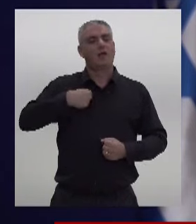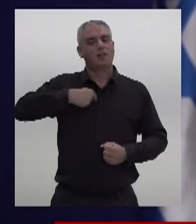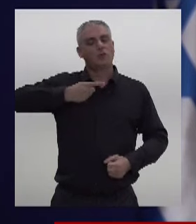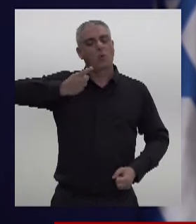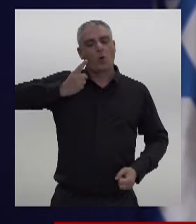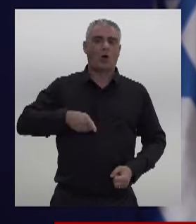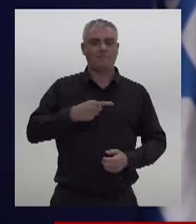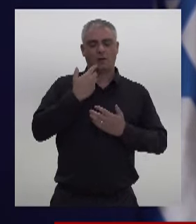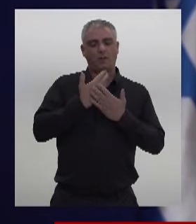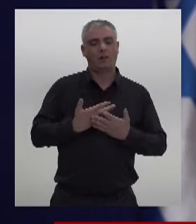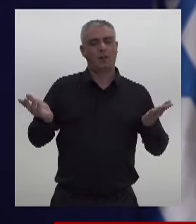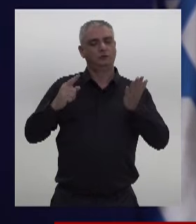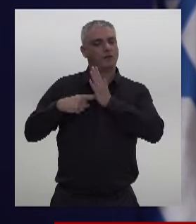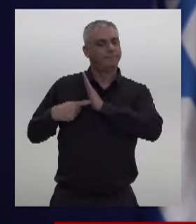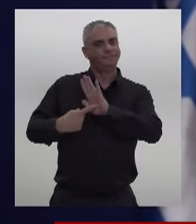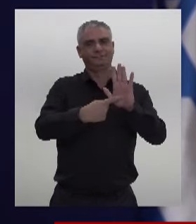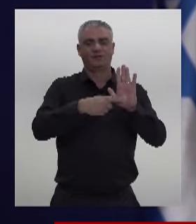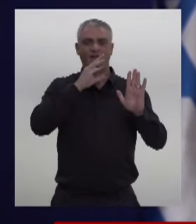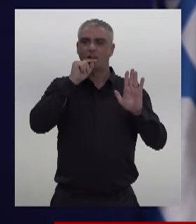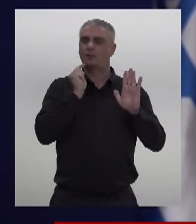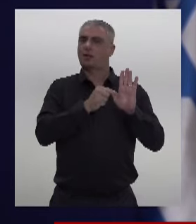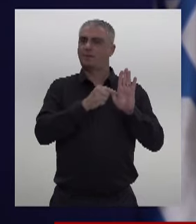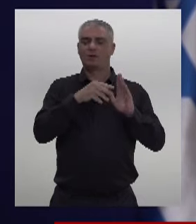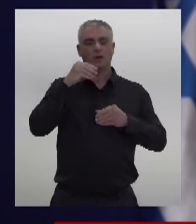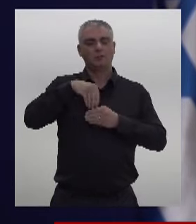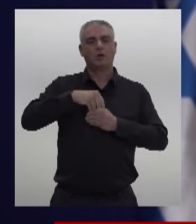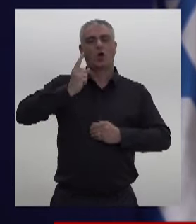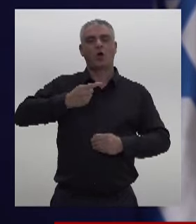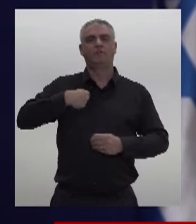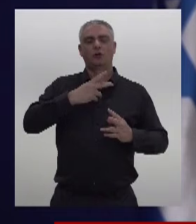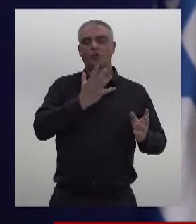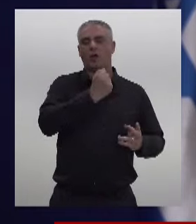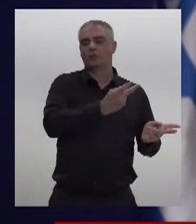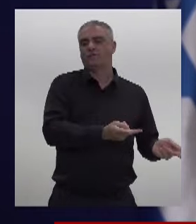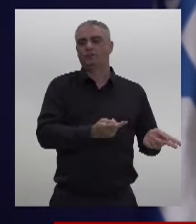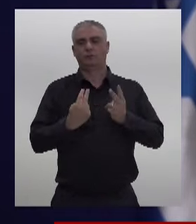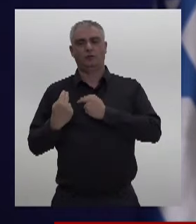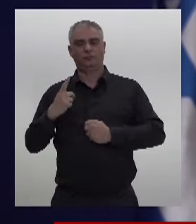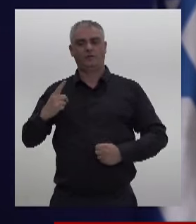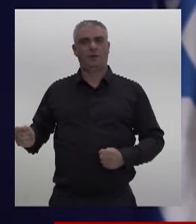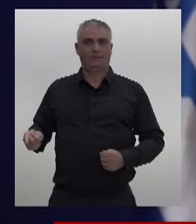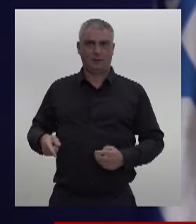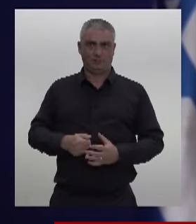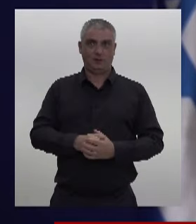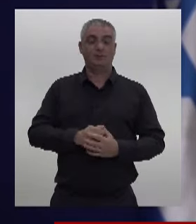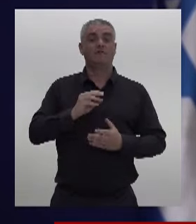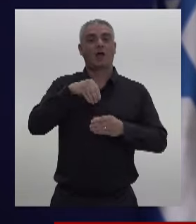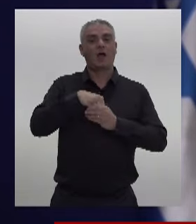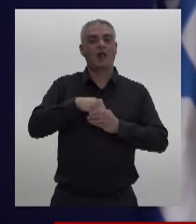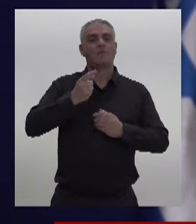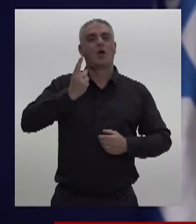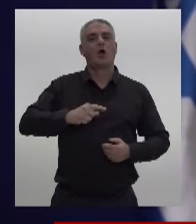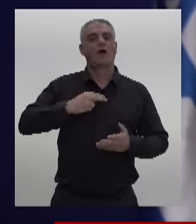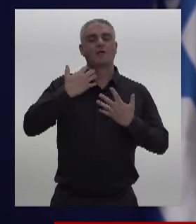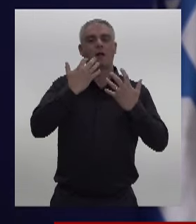החובה לחסוף אותו ולדבר עליו כחלק מהחובה שלנו להשבת החטופות והחטופים הביתה וכחלק מהחובה